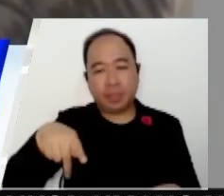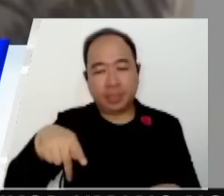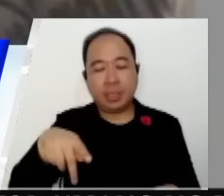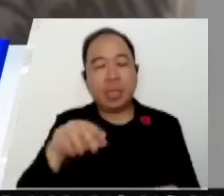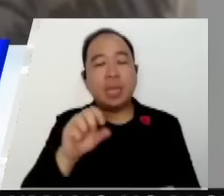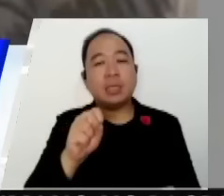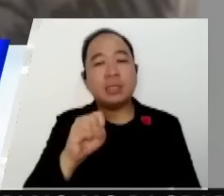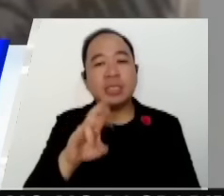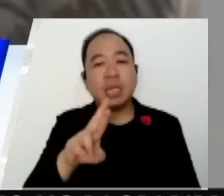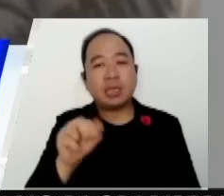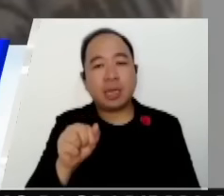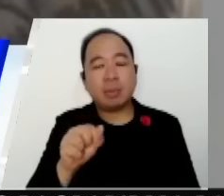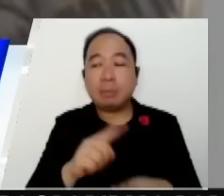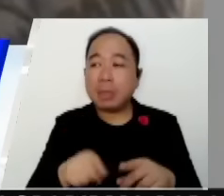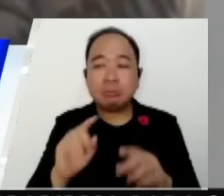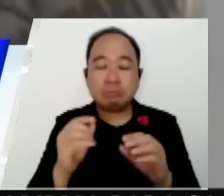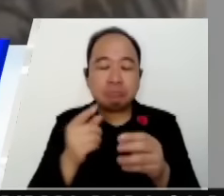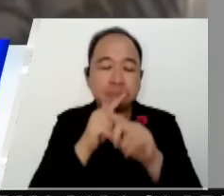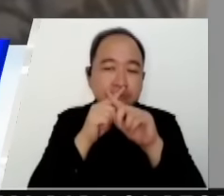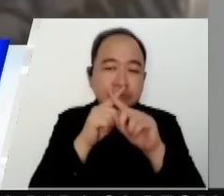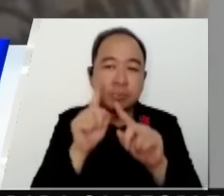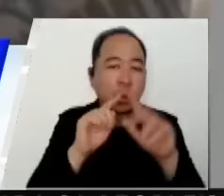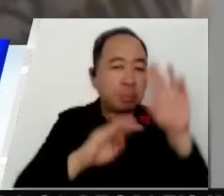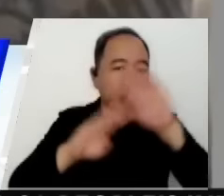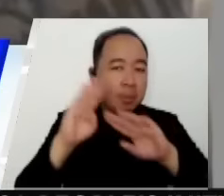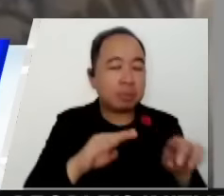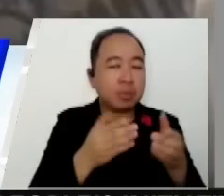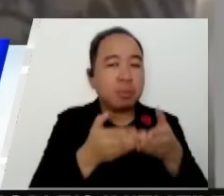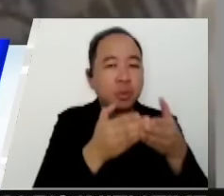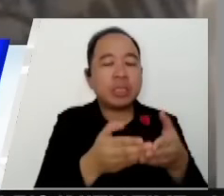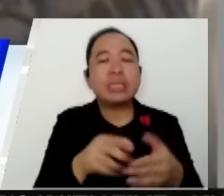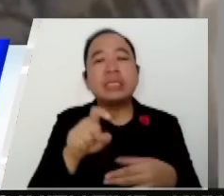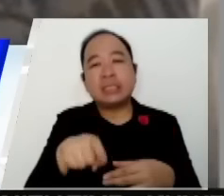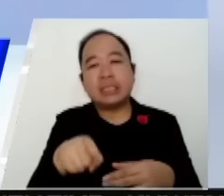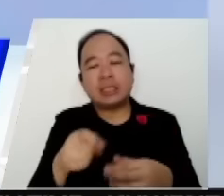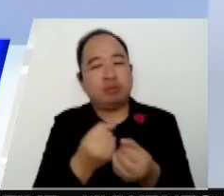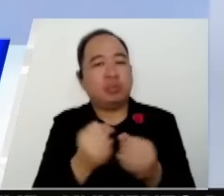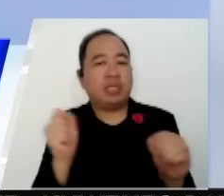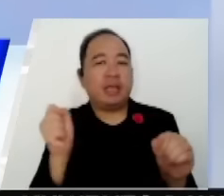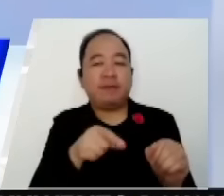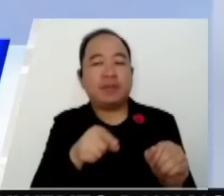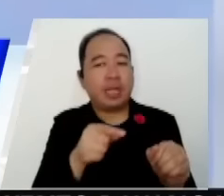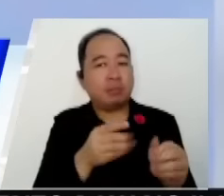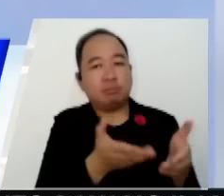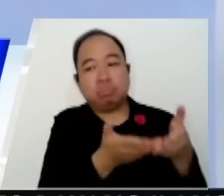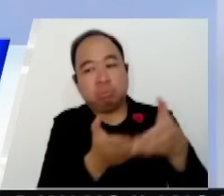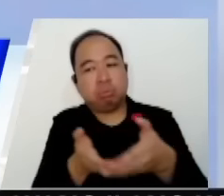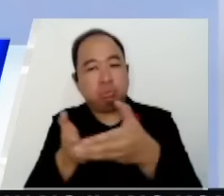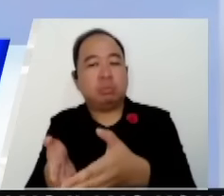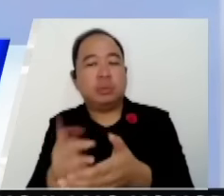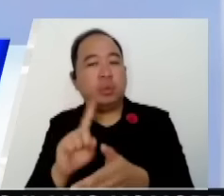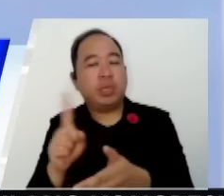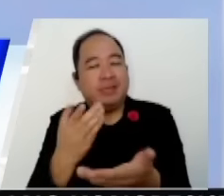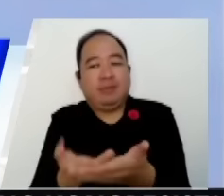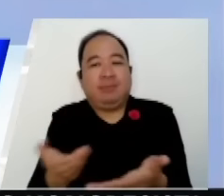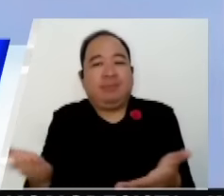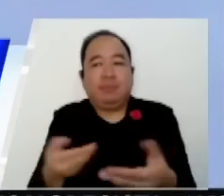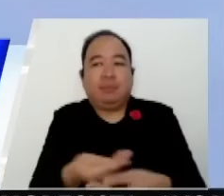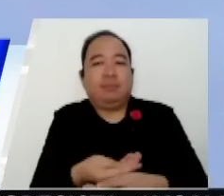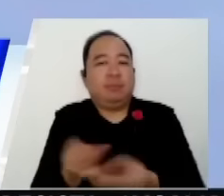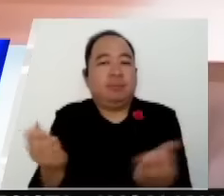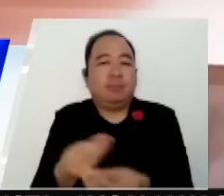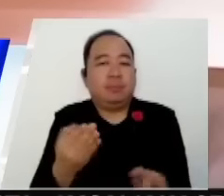ang naging problema ng barko, kailangan daw na seaworthy o ligtas na makakapaglayag ang mga resupply vessel bago sumabak sa